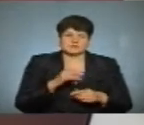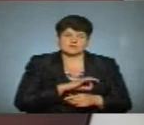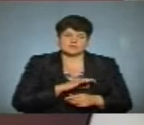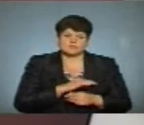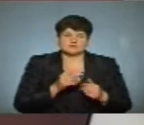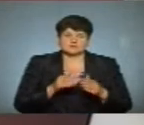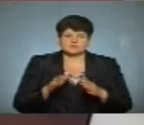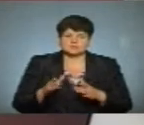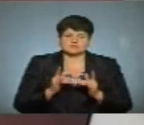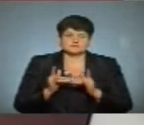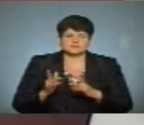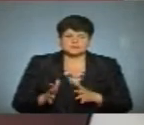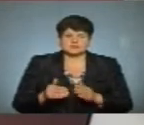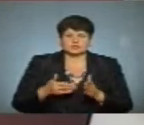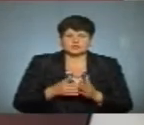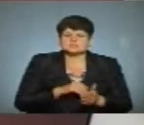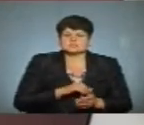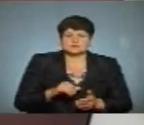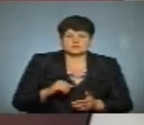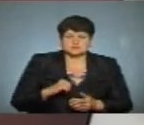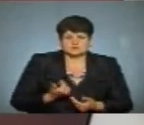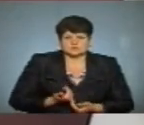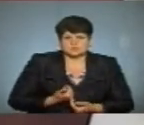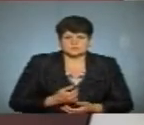закладів Тернопільської області до самостійного життя.